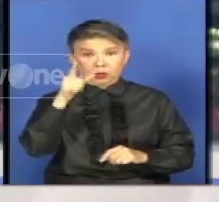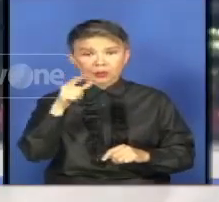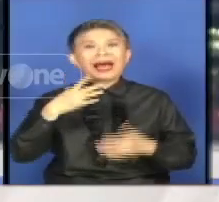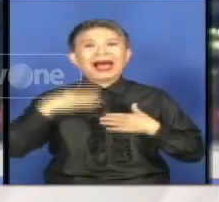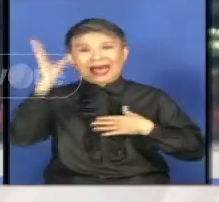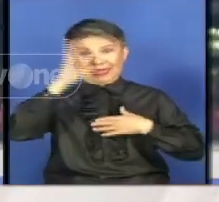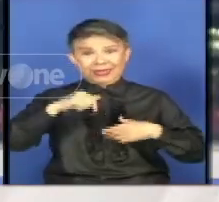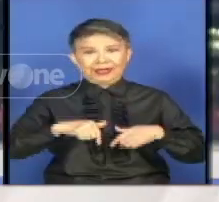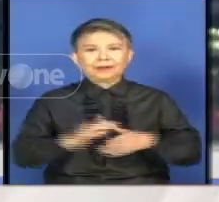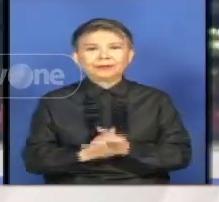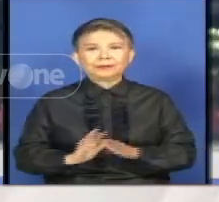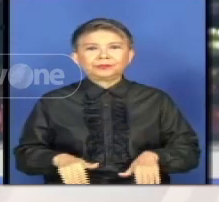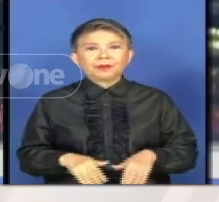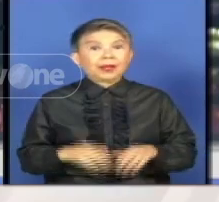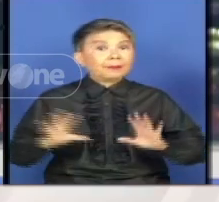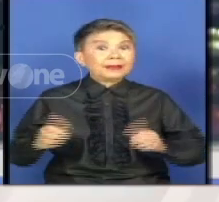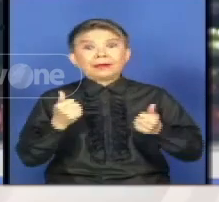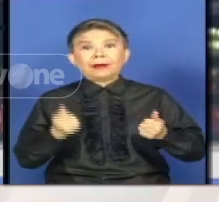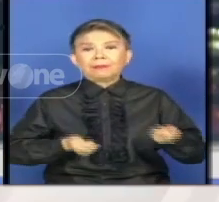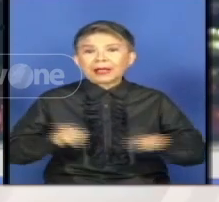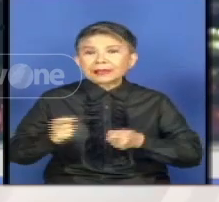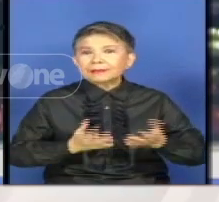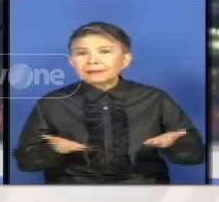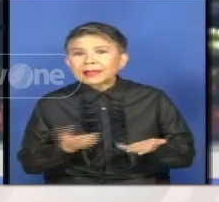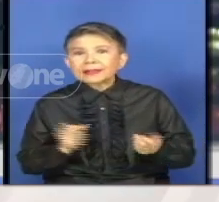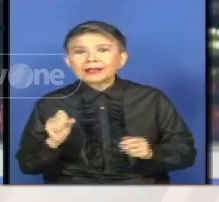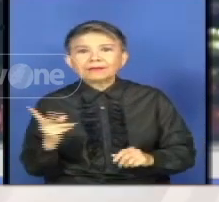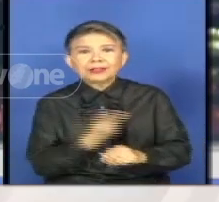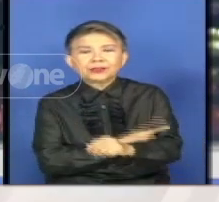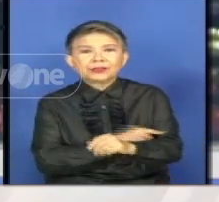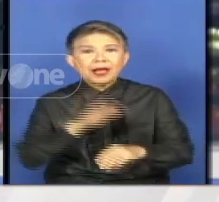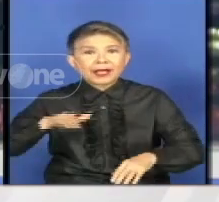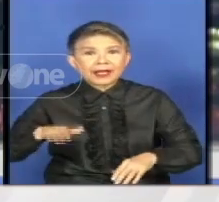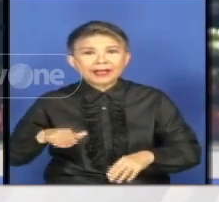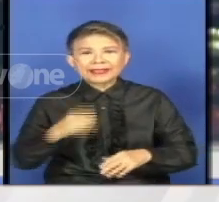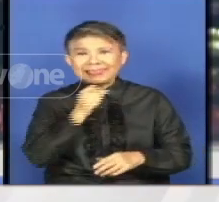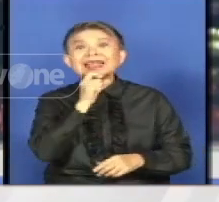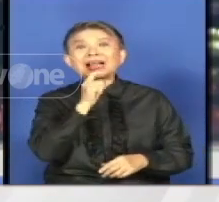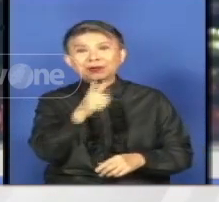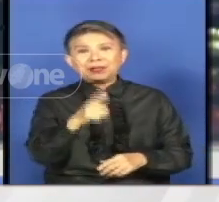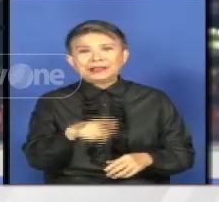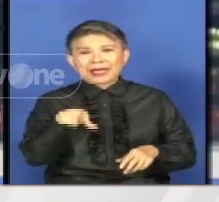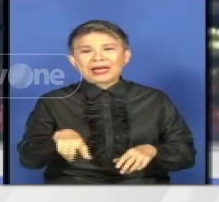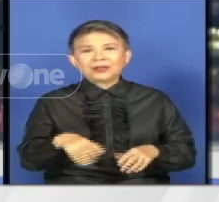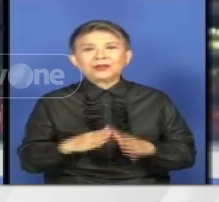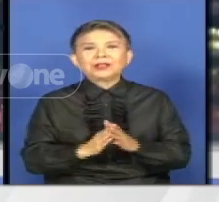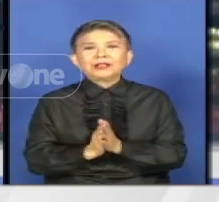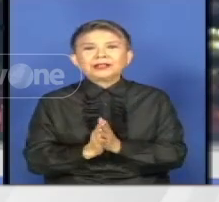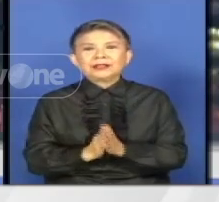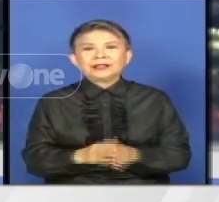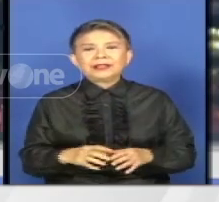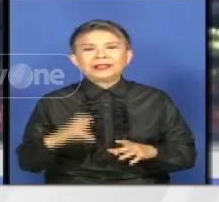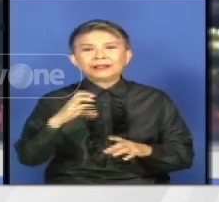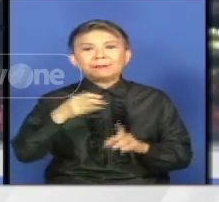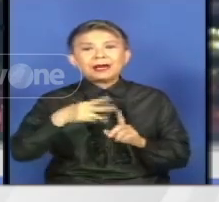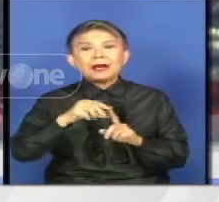Selanjutnya kami ajak Anda untuk melihat bagaimana persiapan pelaksanaan vaksinasi untuk anak bersama rekan Yasmin Rahmadi yang saat ini berada di SD 03 Cempaka Putih,